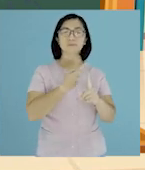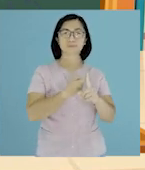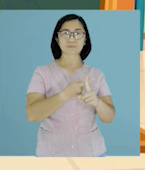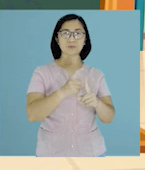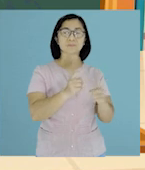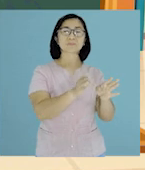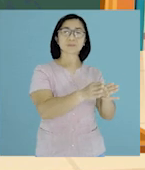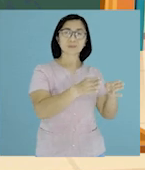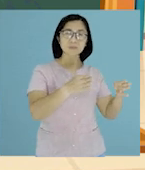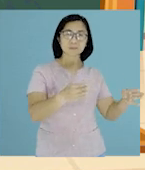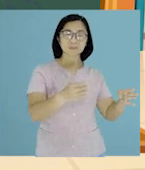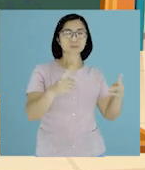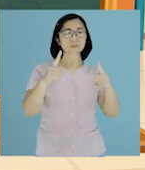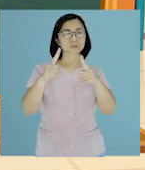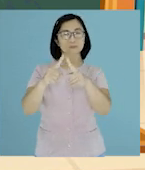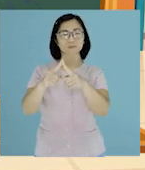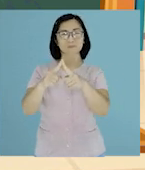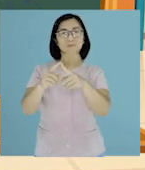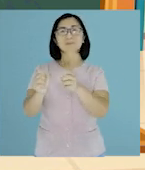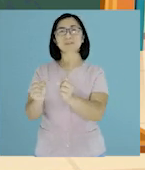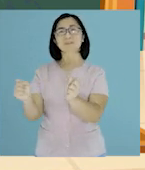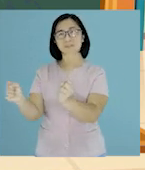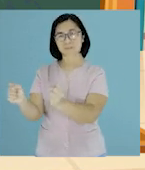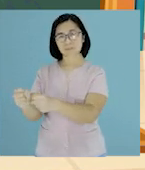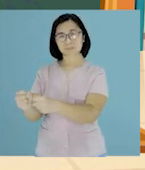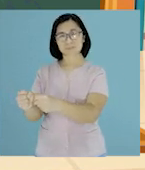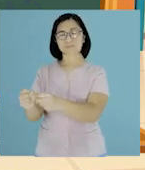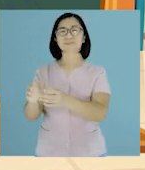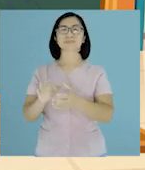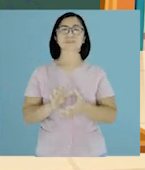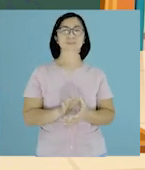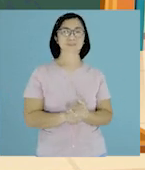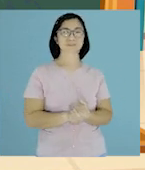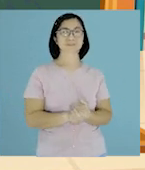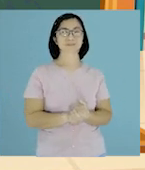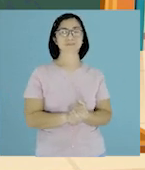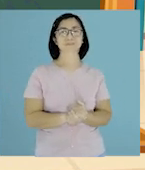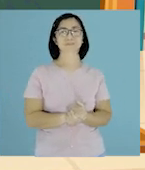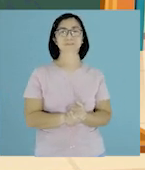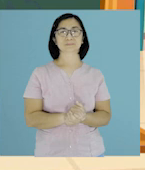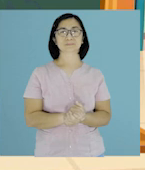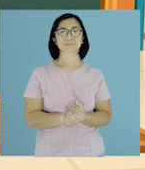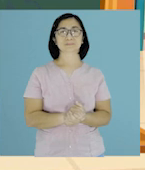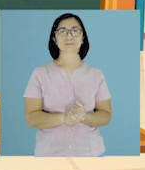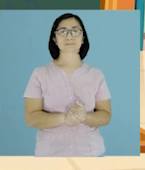Mula sa pinakamalaki hanggang sa pinakamaliit.